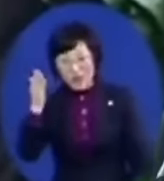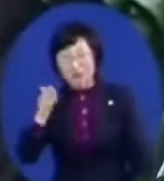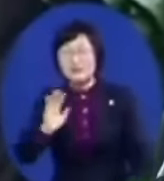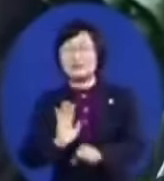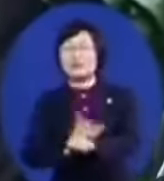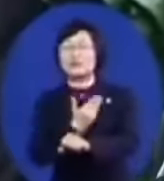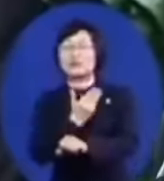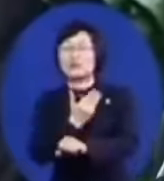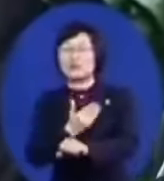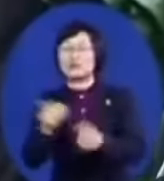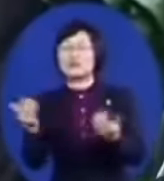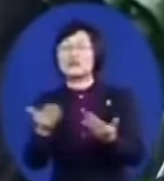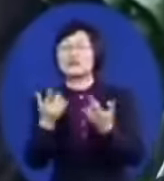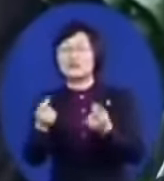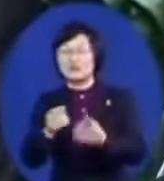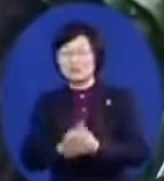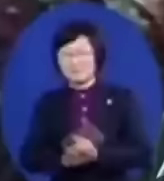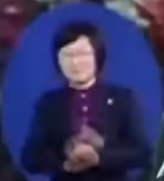잘못된 믿음인 것입니다.